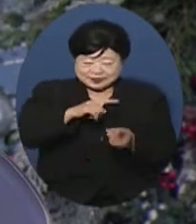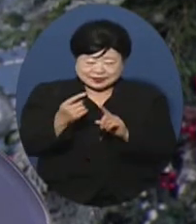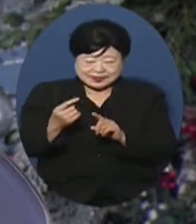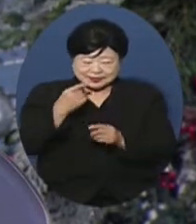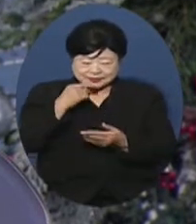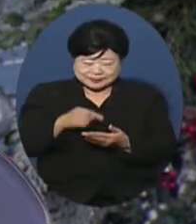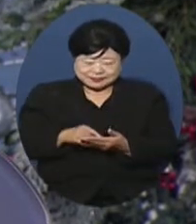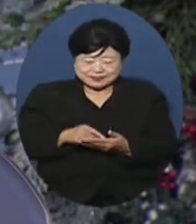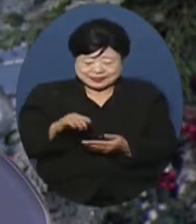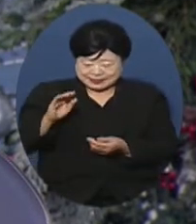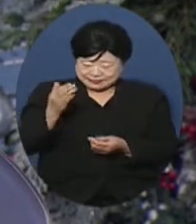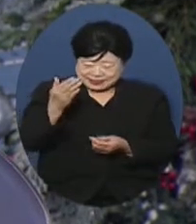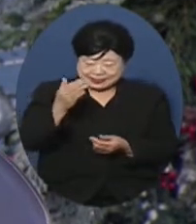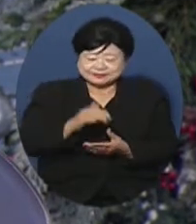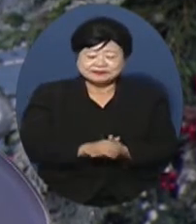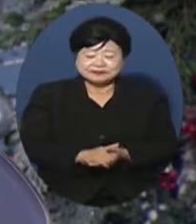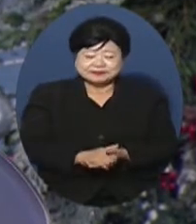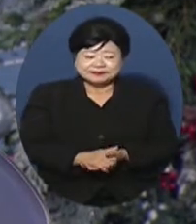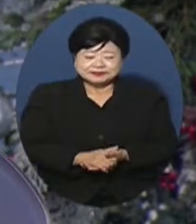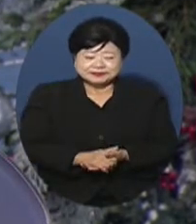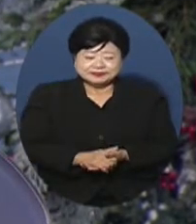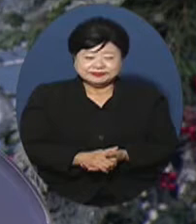쉽게 굉장할 것입니다